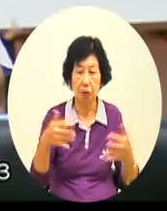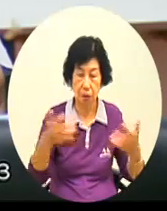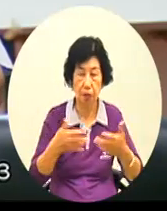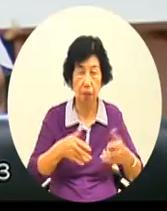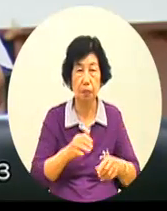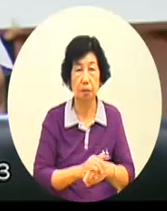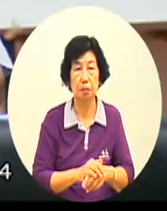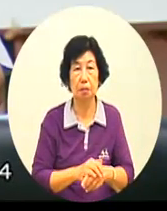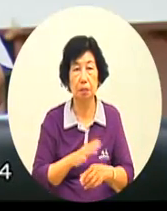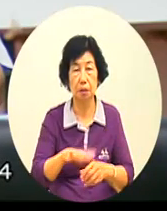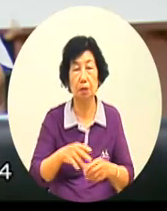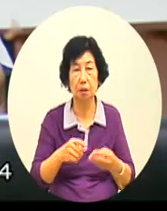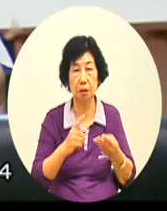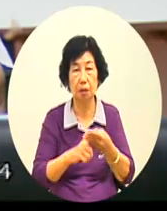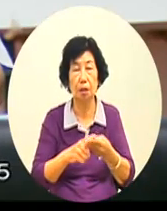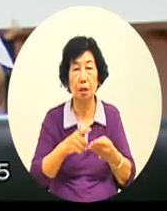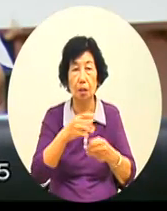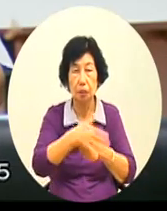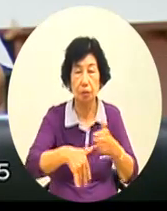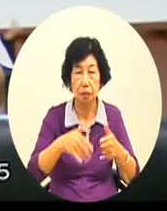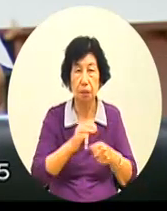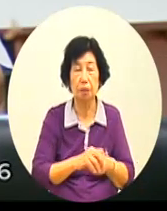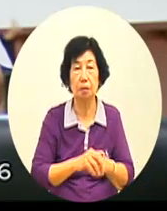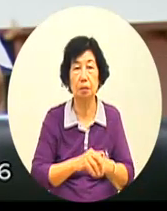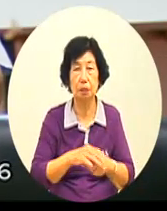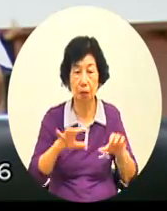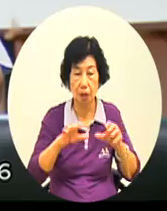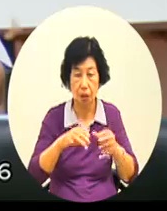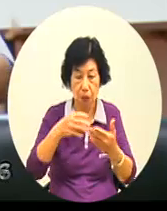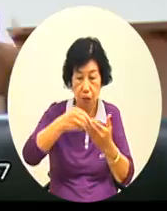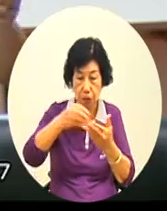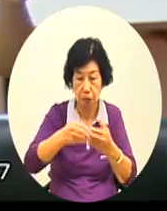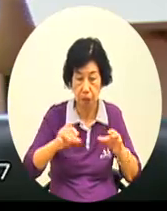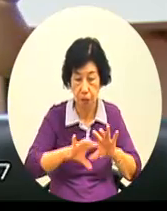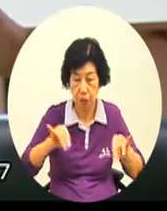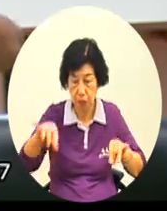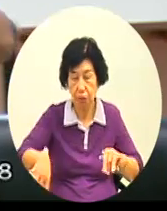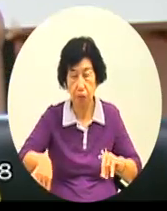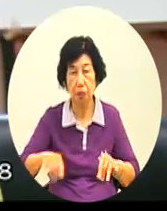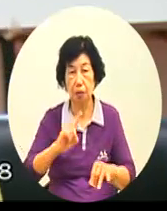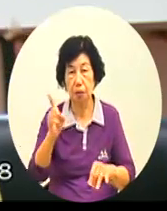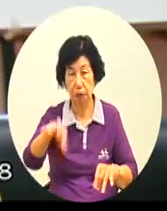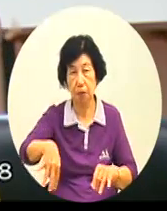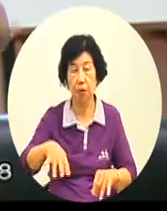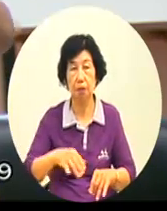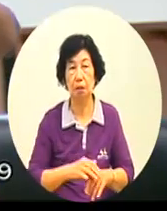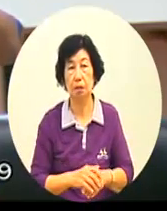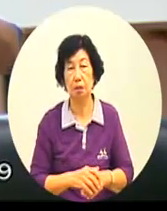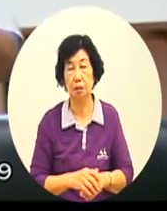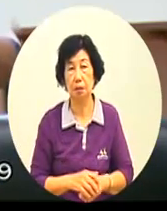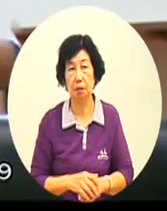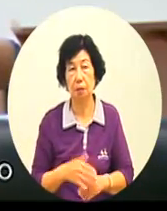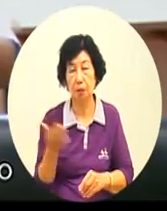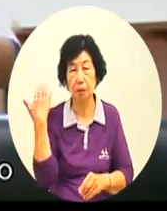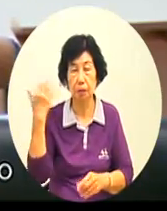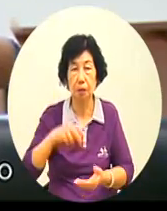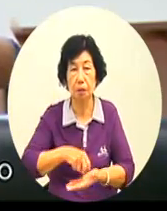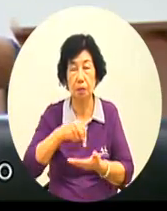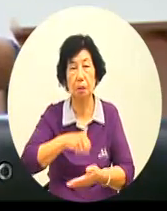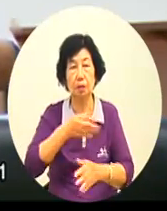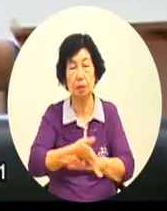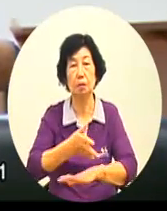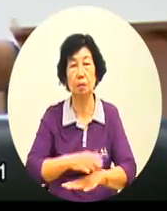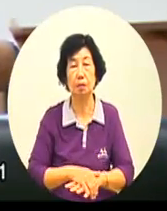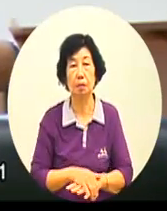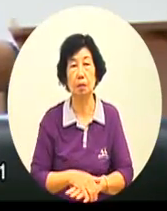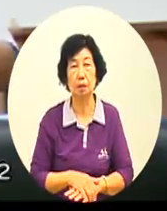重考虑选址的地点。那么比如说我邓议员有提到这个